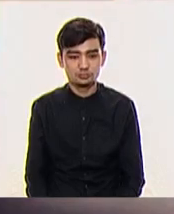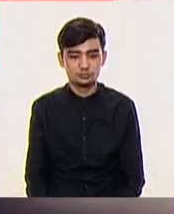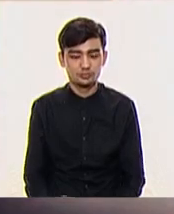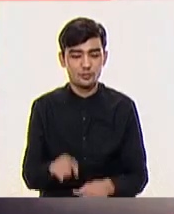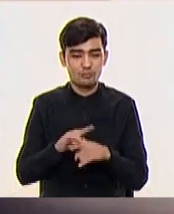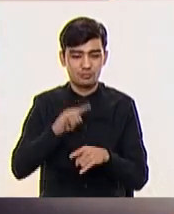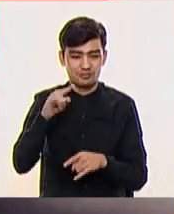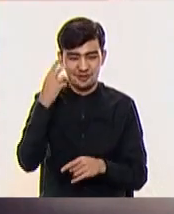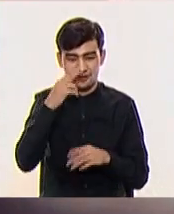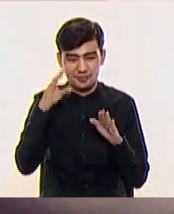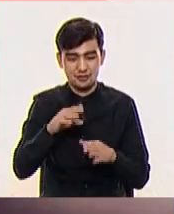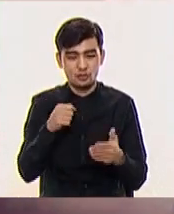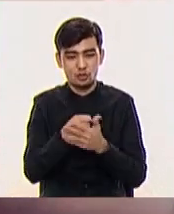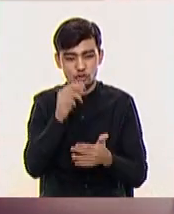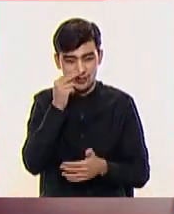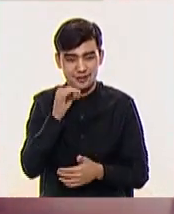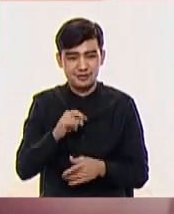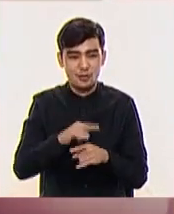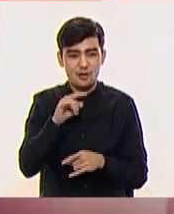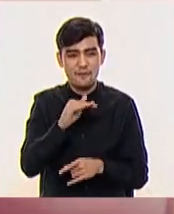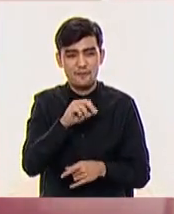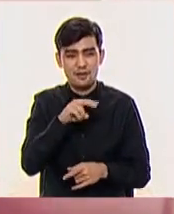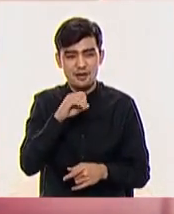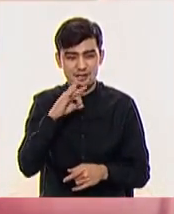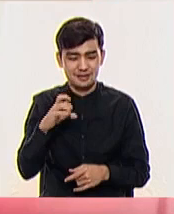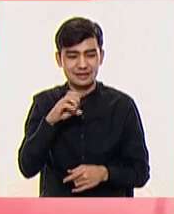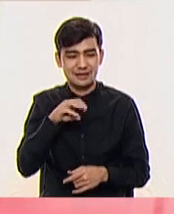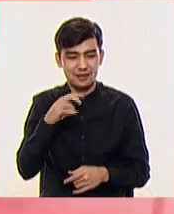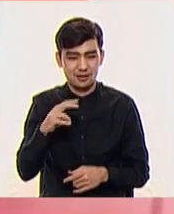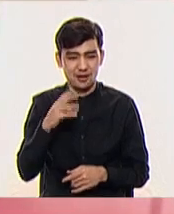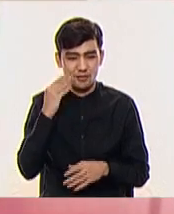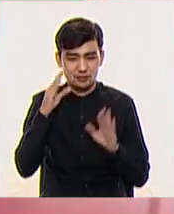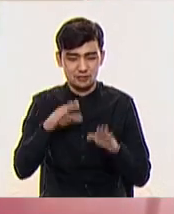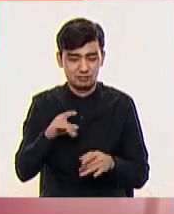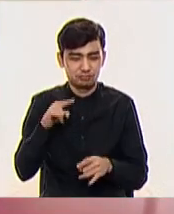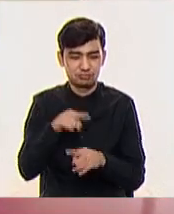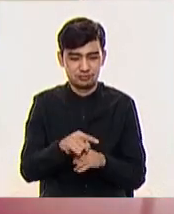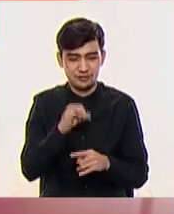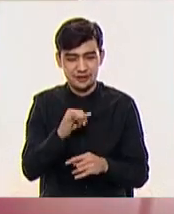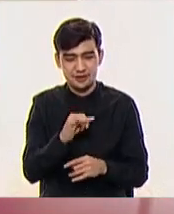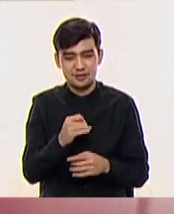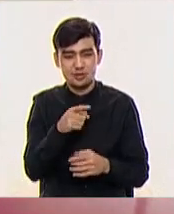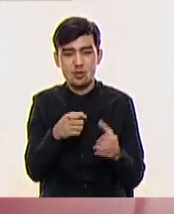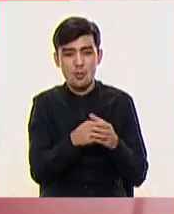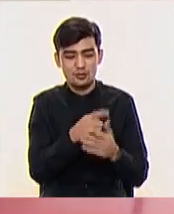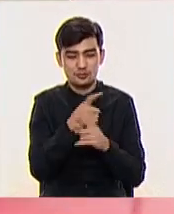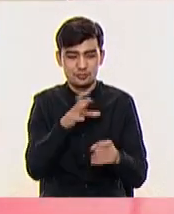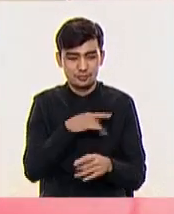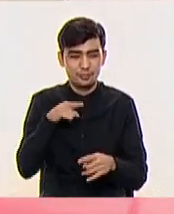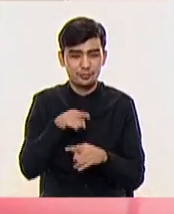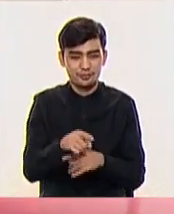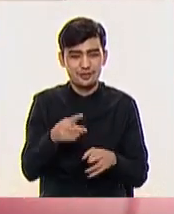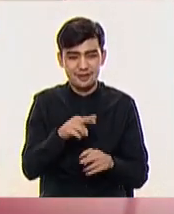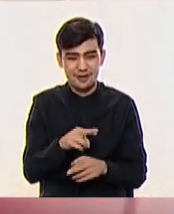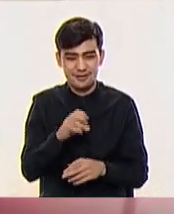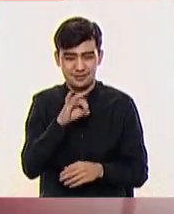Летевший из Нур-Султана в Шымкент самолет «Флайерстан» экстренно сел в Алматы. В пресс-службе авиакомпании сообщили, что посадка произошла